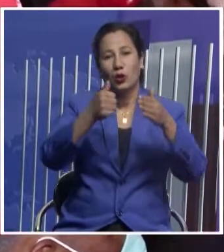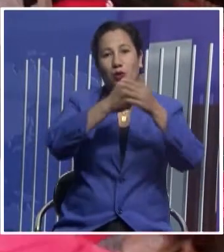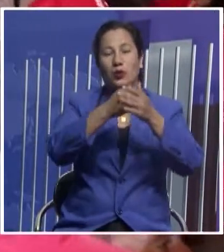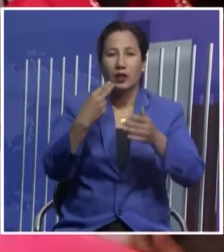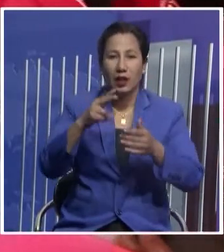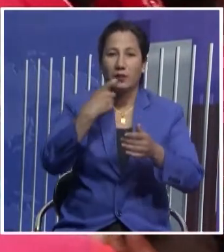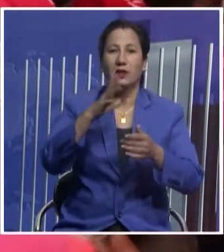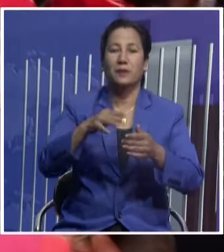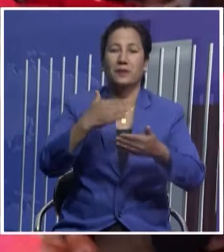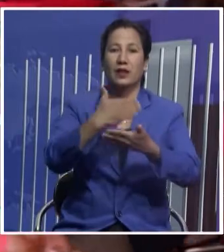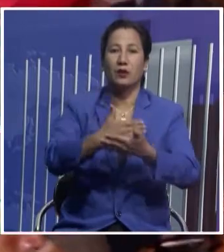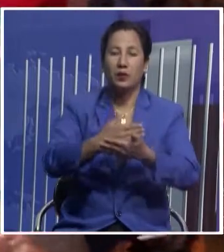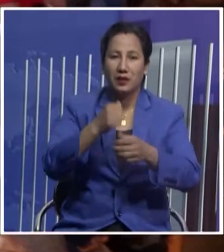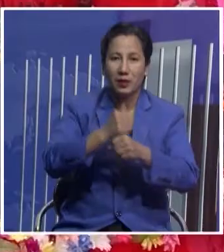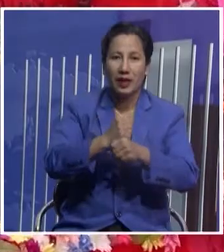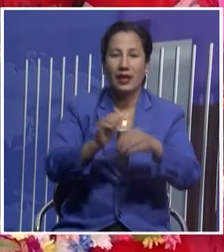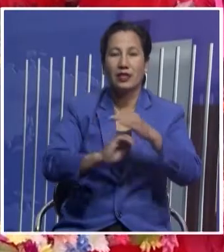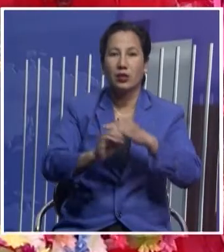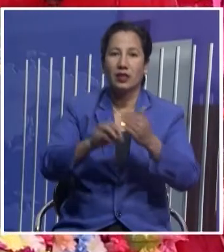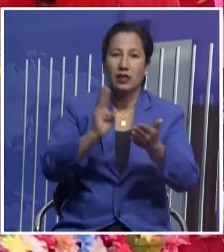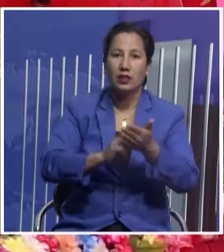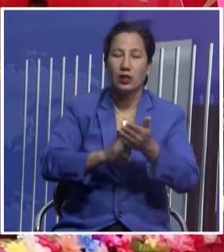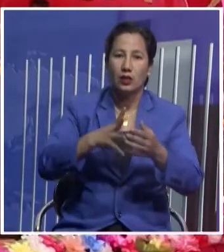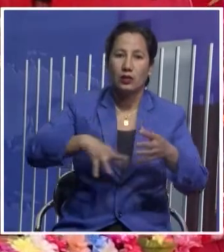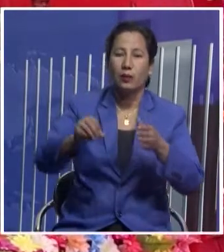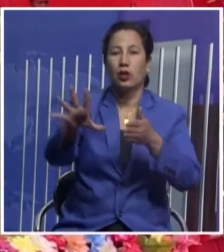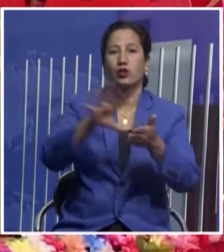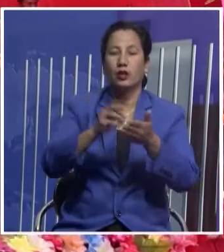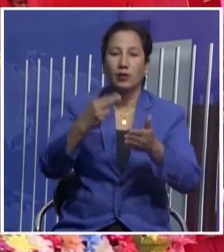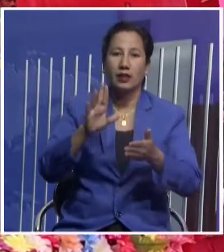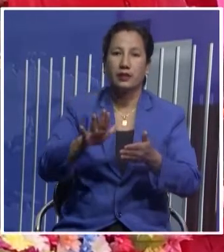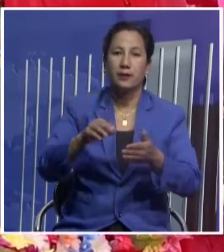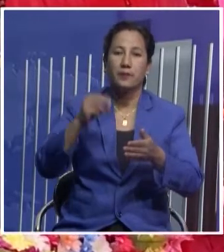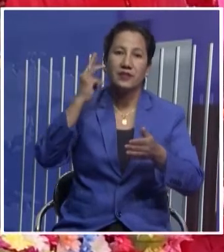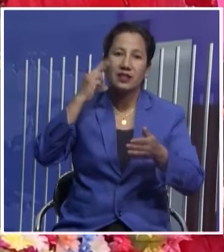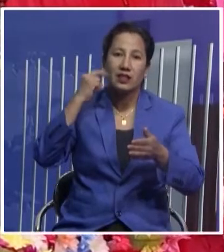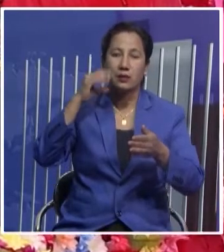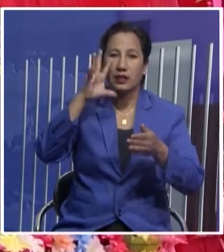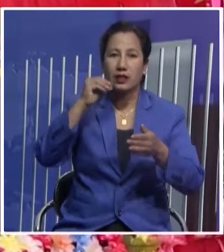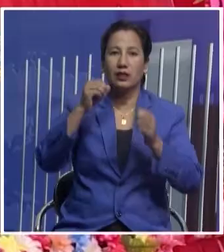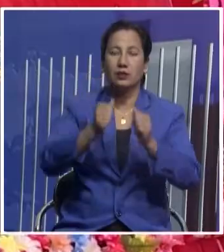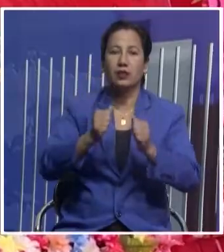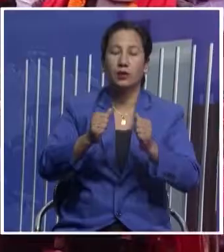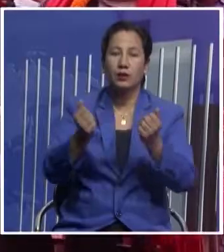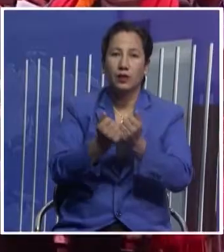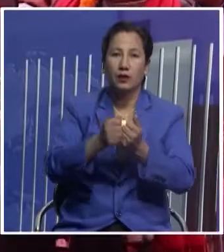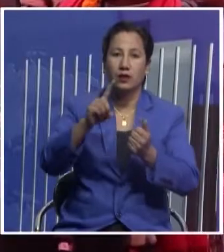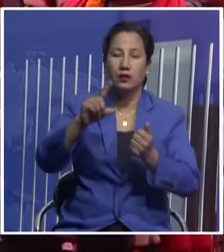बताइएको छ लुम्बिनीमा कार्य समिति सदस्य सर्वसम्मत चयन भएका छन् शनिबार बेलुकादेखि को बन्द